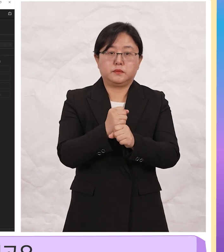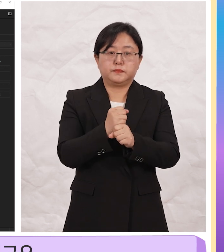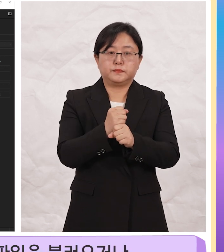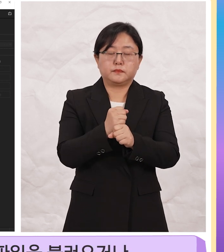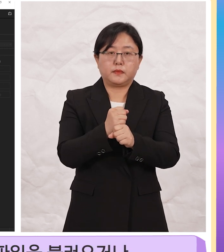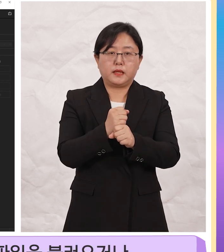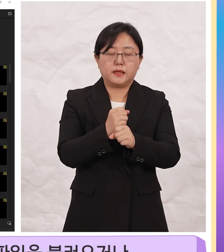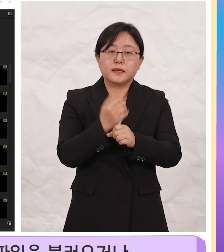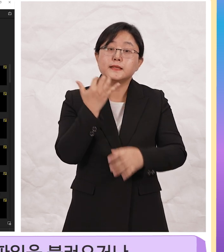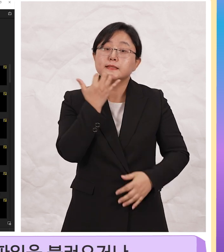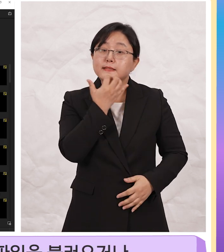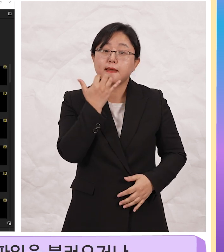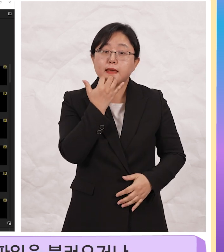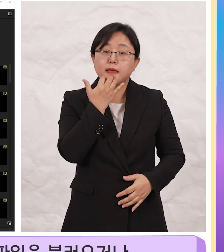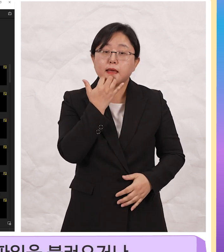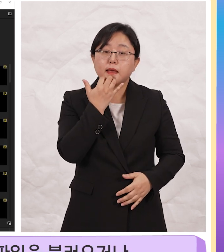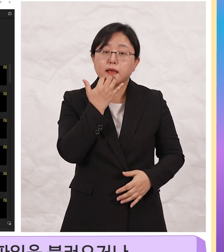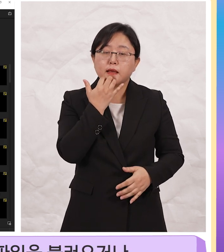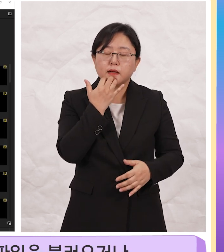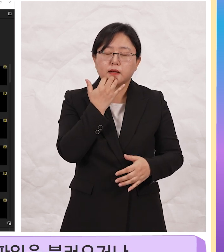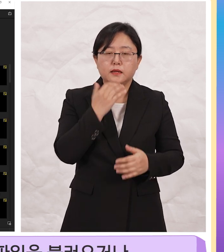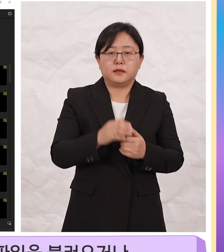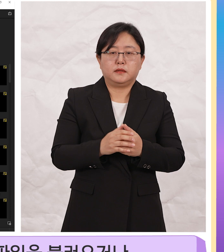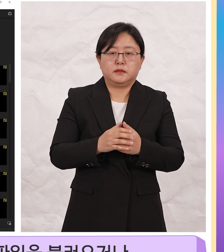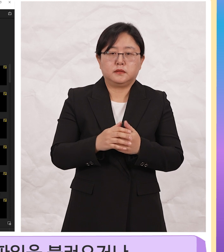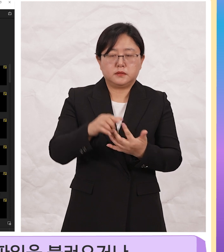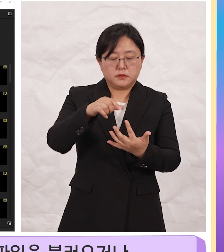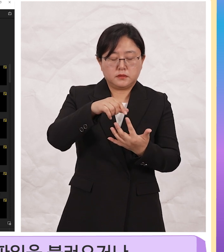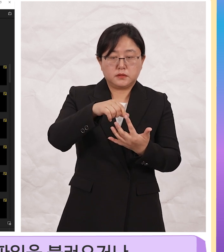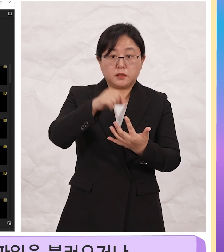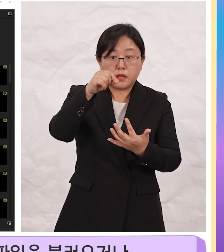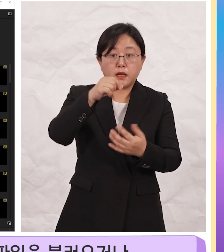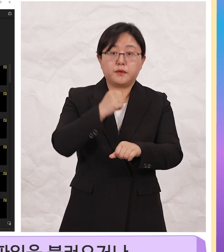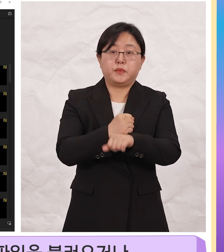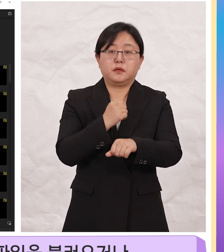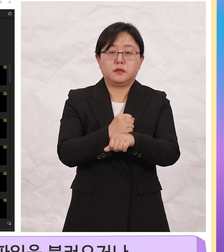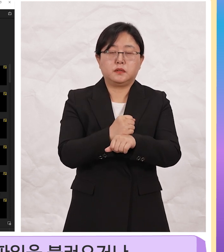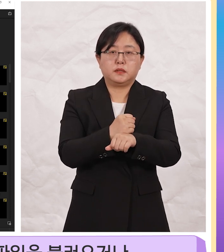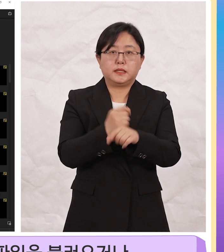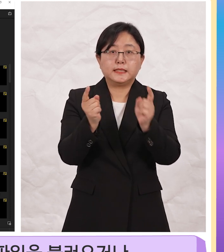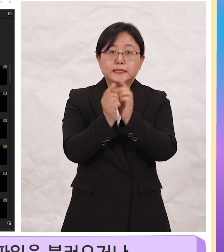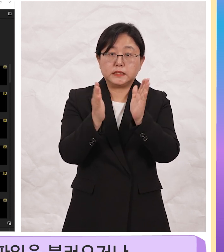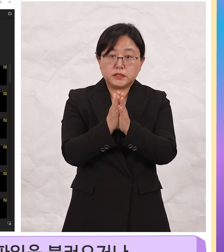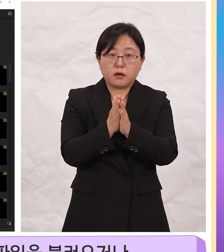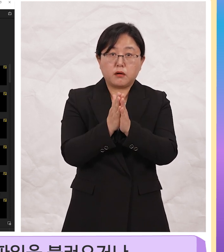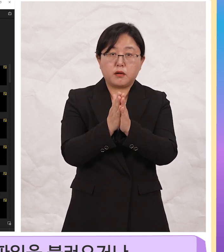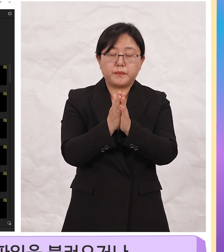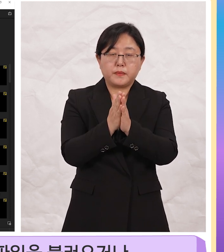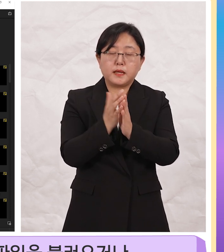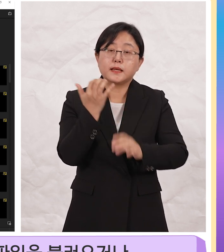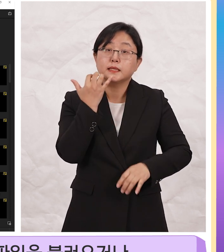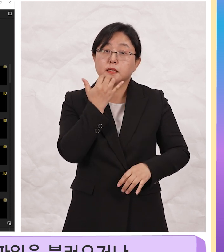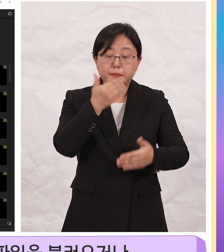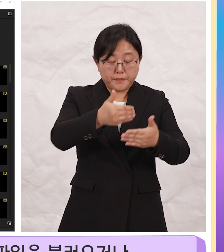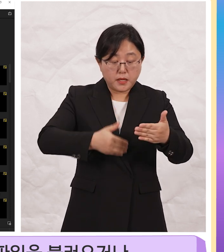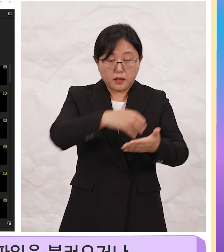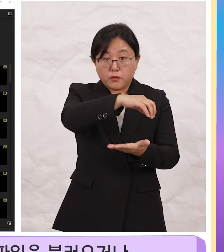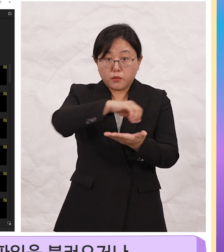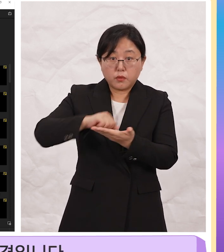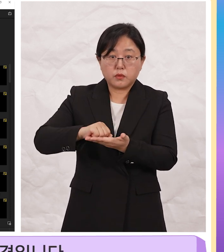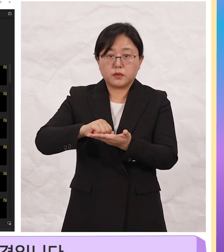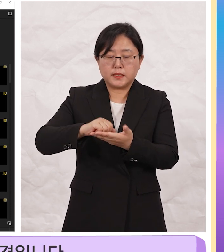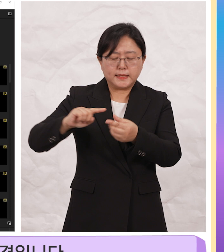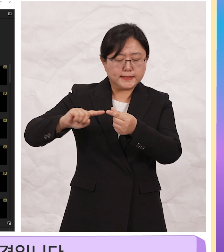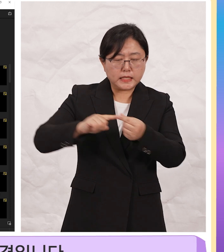있고요. 그래픽 작업을 영역을 할 때는 그래픽을 선택해 주시면 직접 제작한 그래픽 파일을